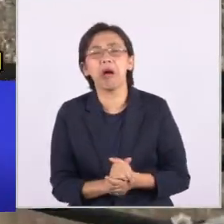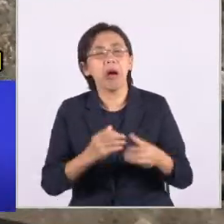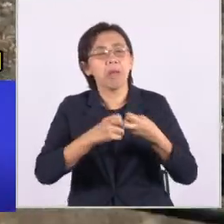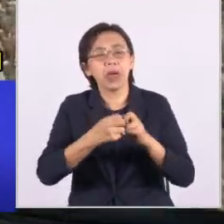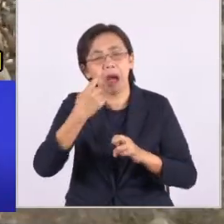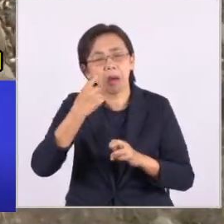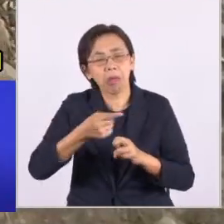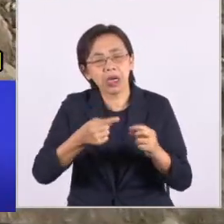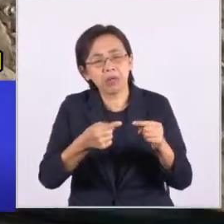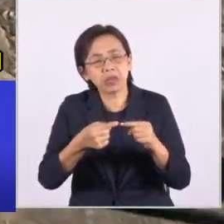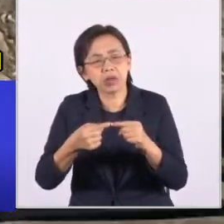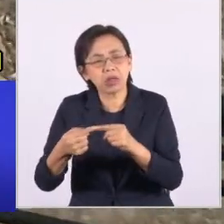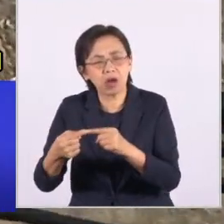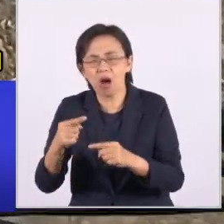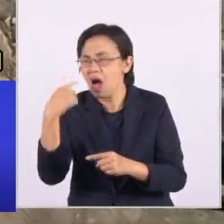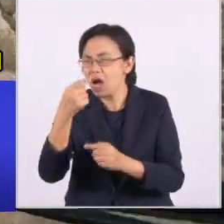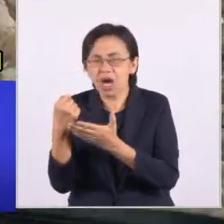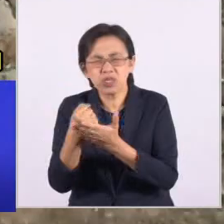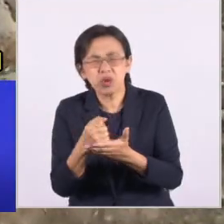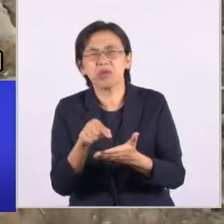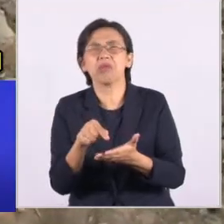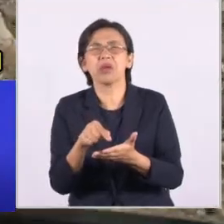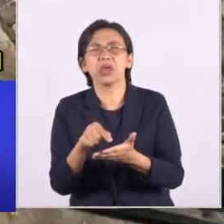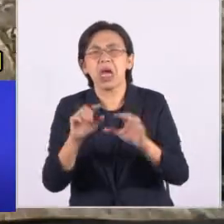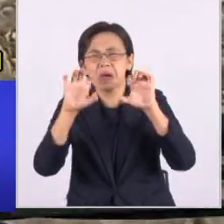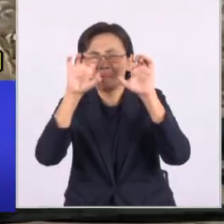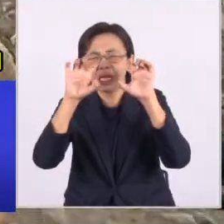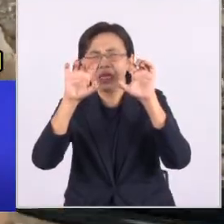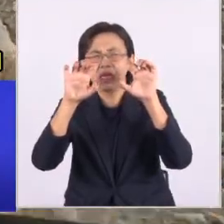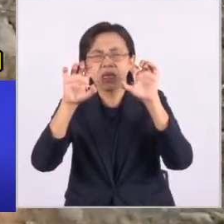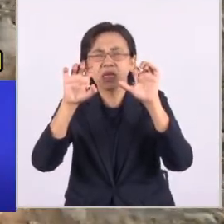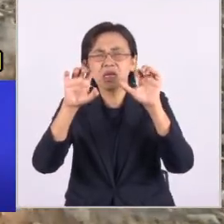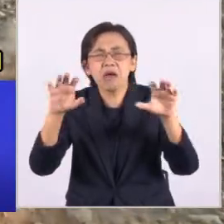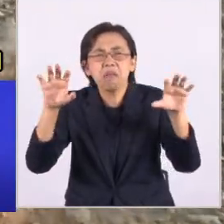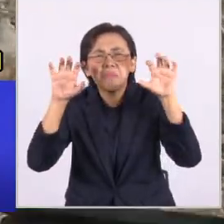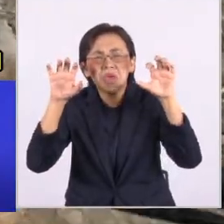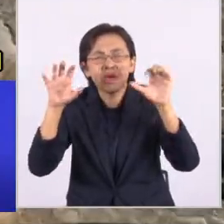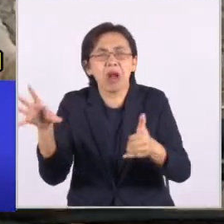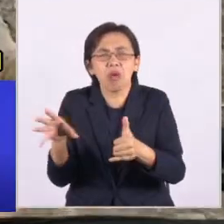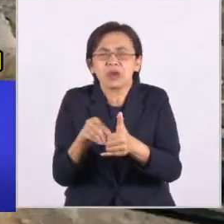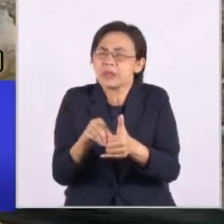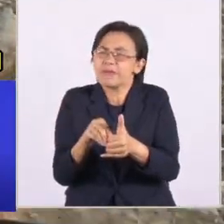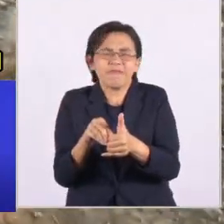าอยากจะให้ใครช่วยมาปราบผีที่เข้าสิงลูกหน่อยฟังเสียงคุณพ่อหน่อยนะคะ